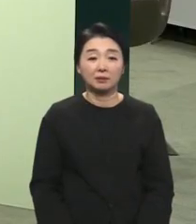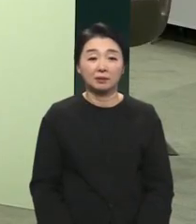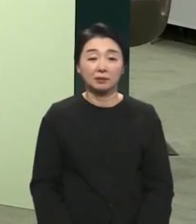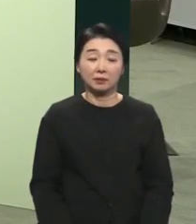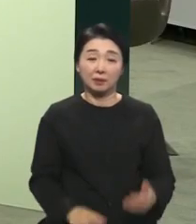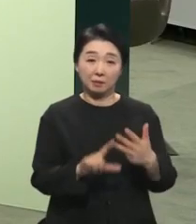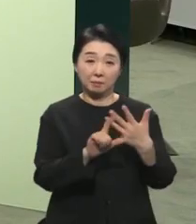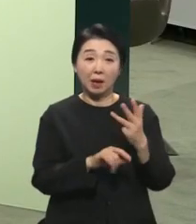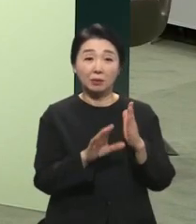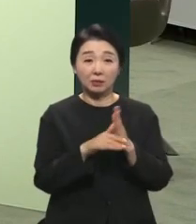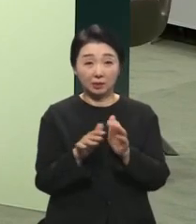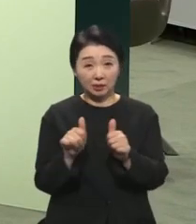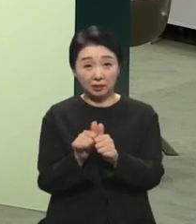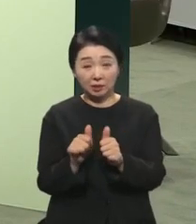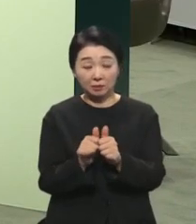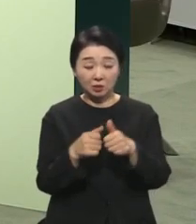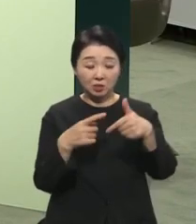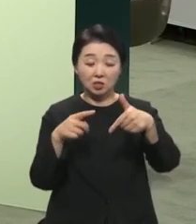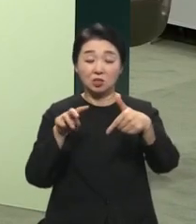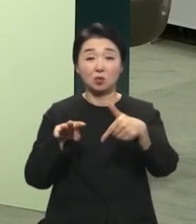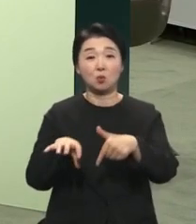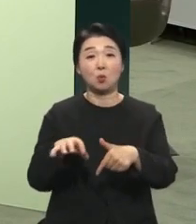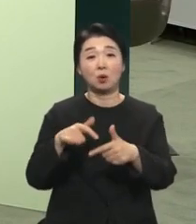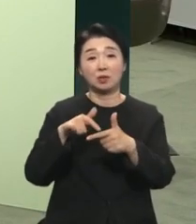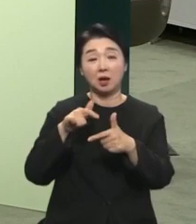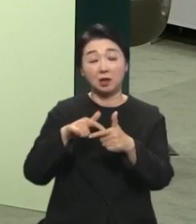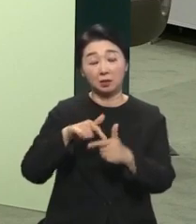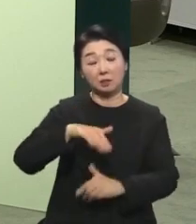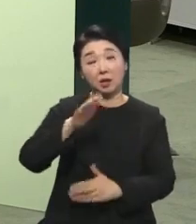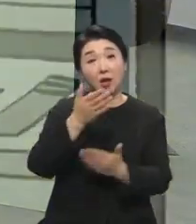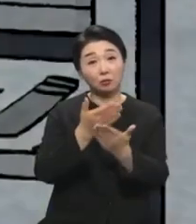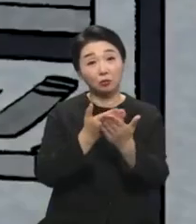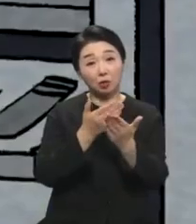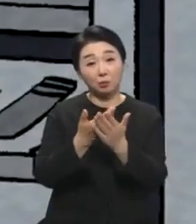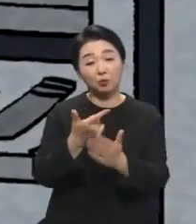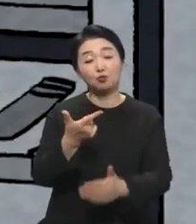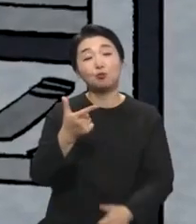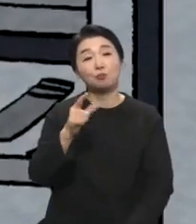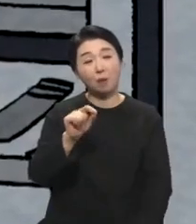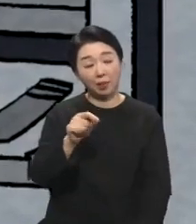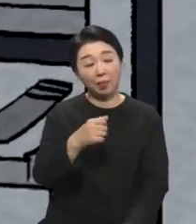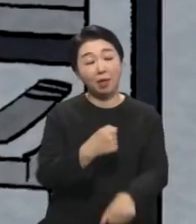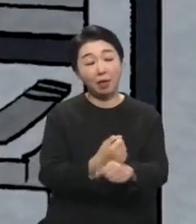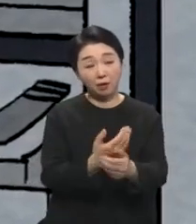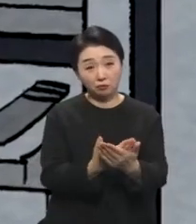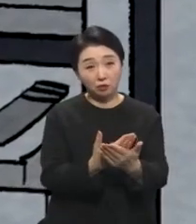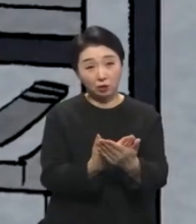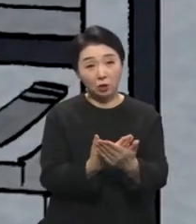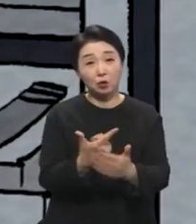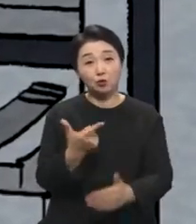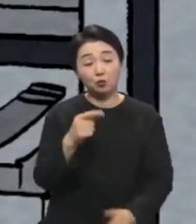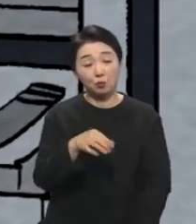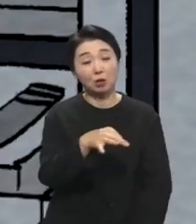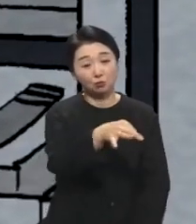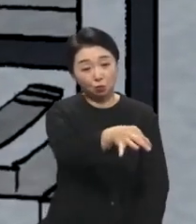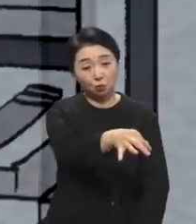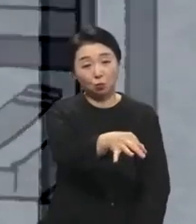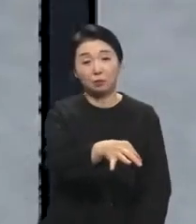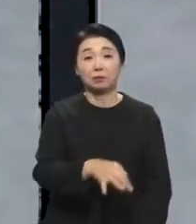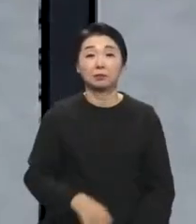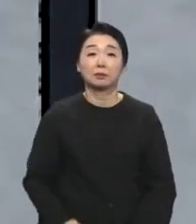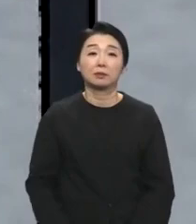8월에 한 남성이 인천에서 강남가 주세요 하면서 6만 원에 갈게요 하고 6만 원 드린다고 한 거죠